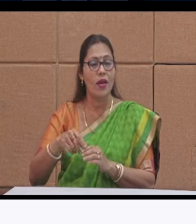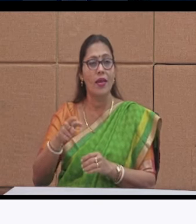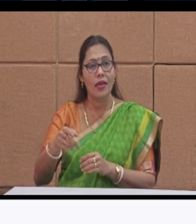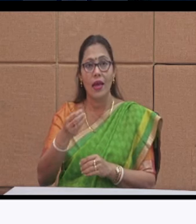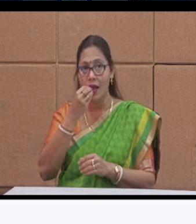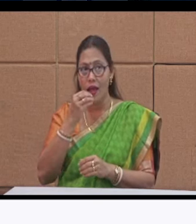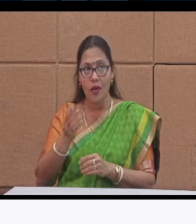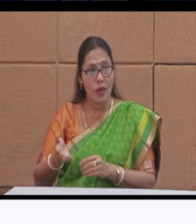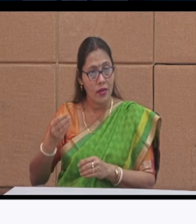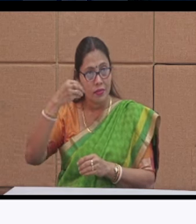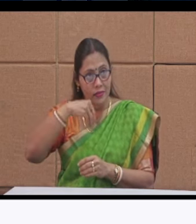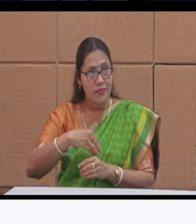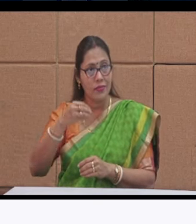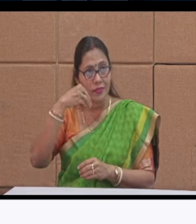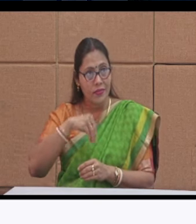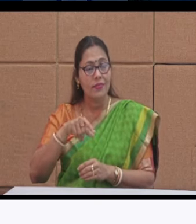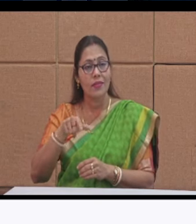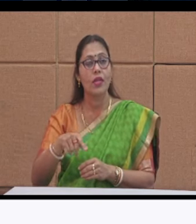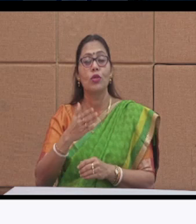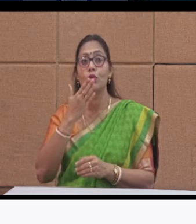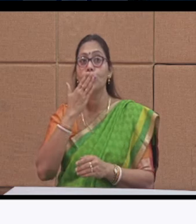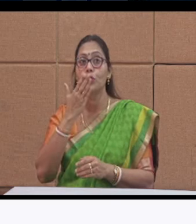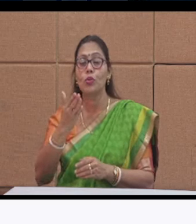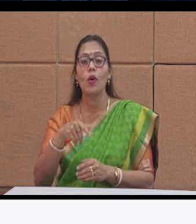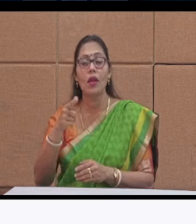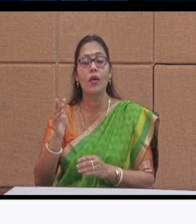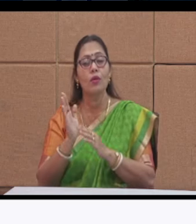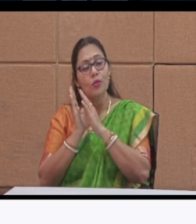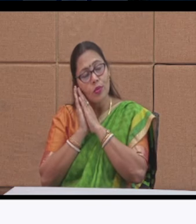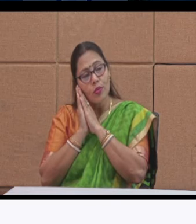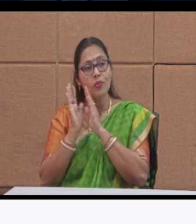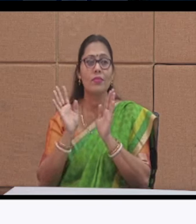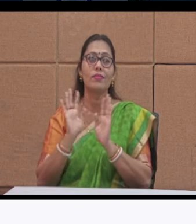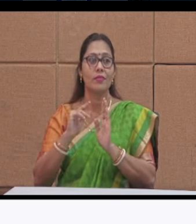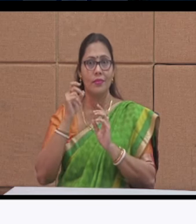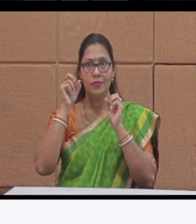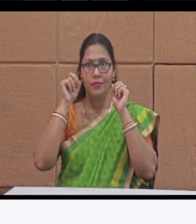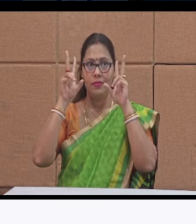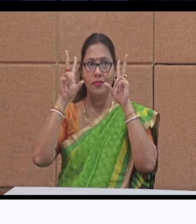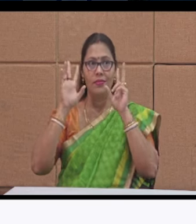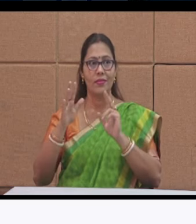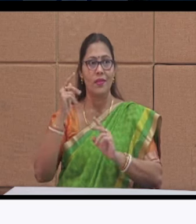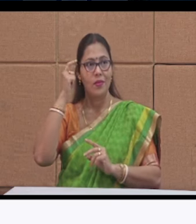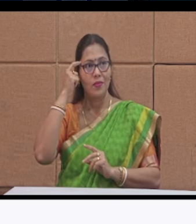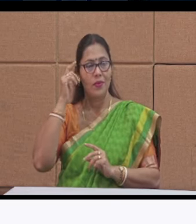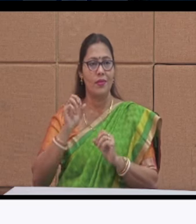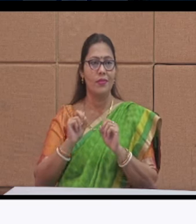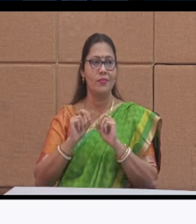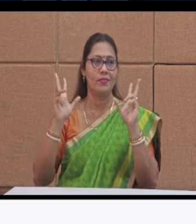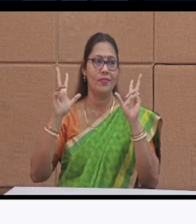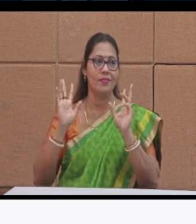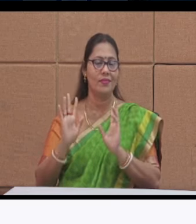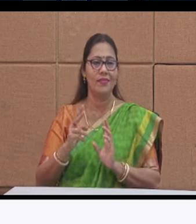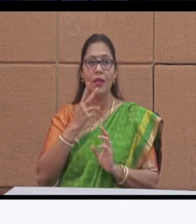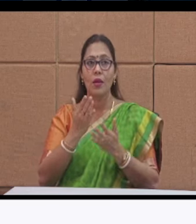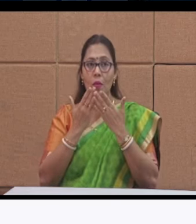তোমার শরীরে ঢুকতে থাকে তুমি স্কুলে গিয়ে খুব তাড়াতাড়ি পড়াশোনা শিখে ফেলতে পারবে